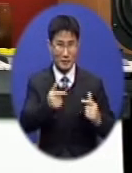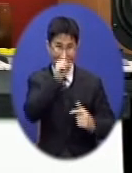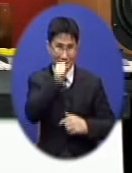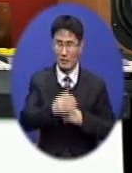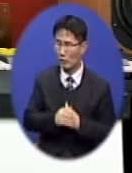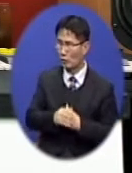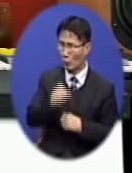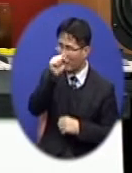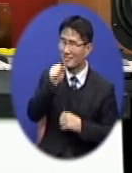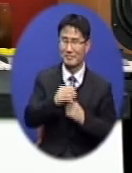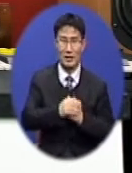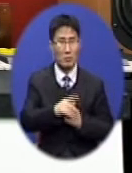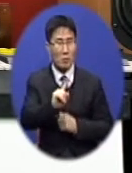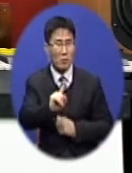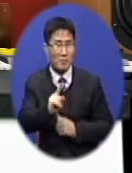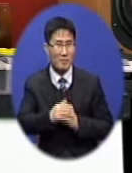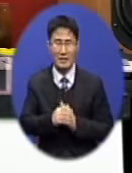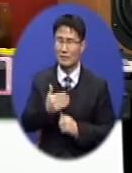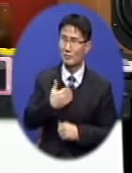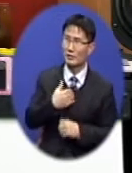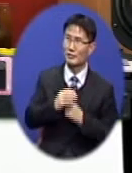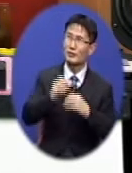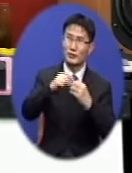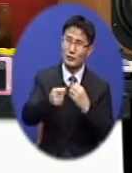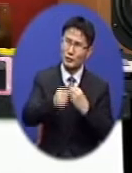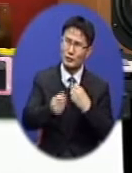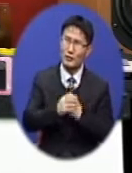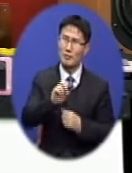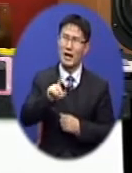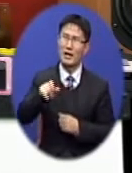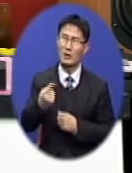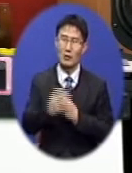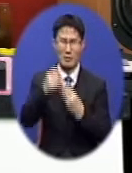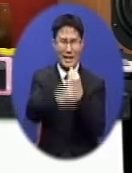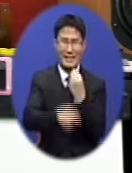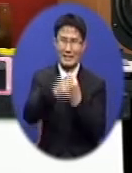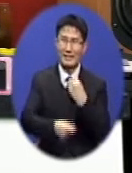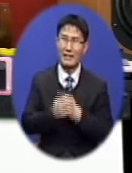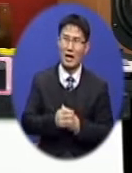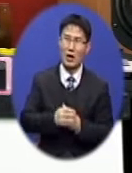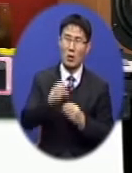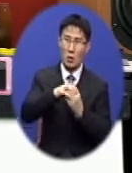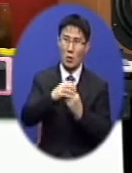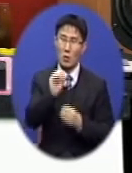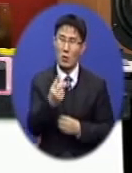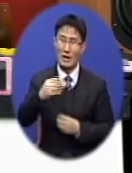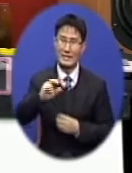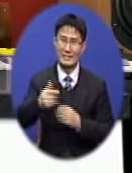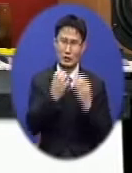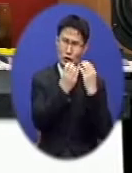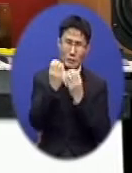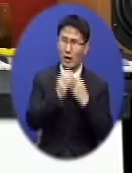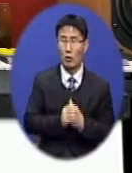좋아하죠. 어떤 과일 좋아하세요? 저는요? 네. 어, 귤, 망고, 바나나, 네. 오렌지, 뭐, 어? 수박. 네.